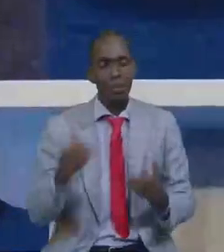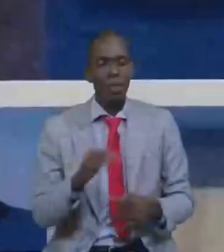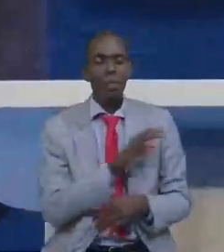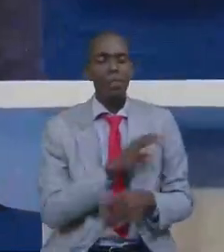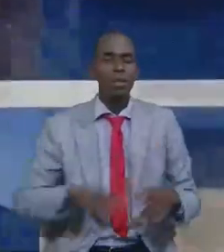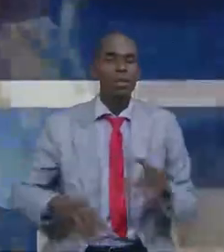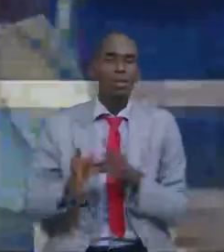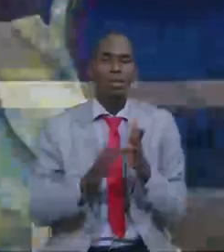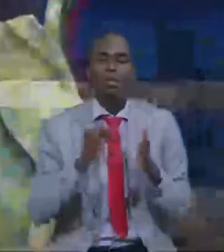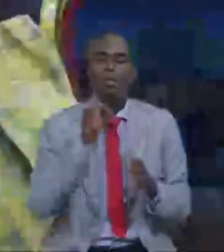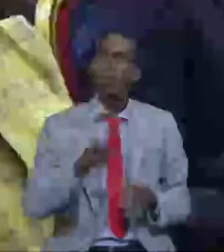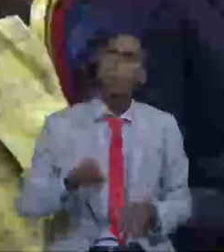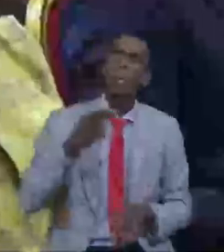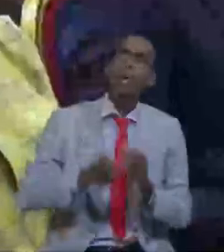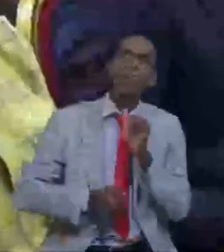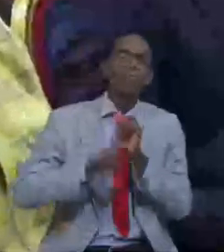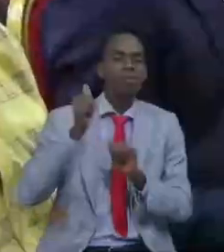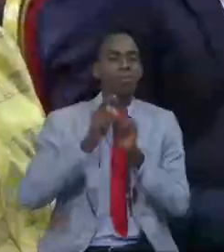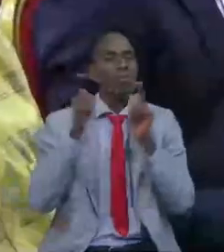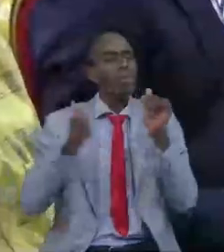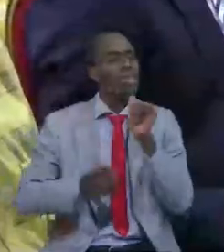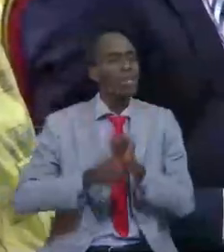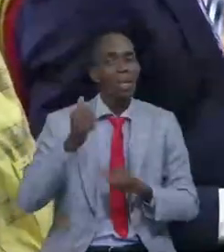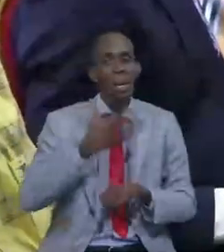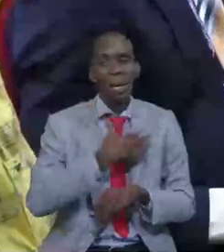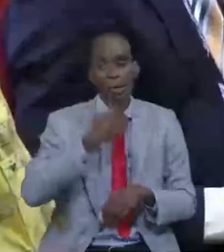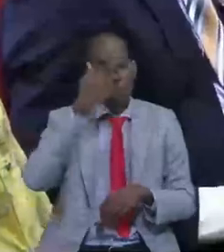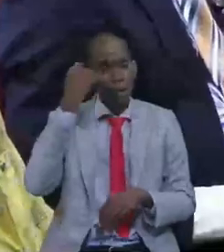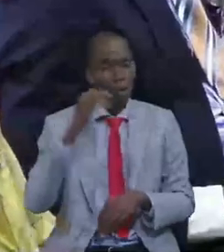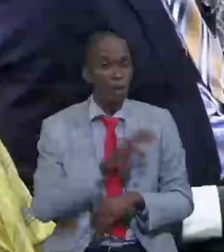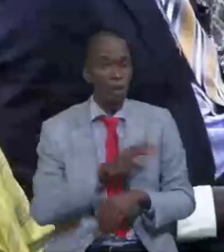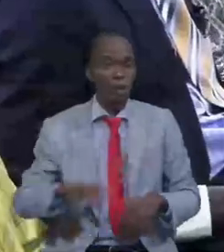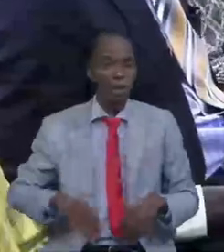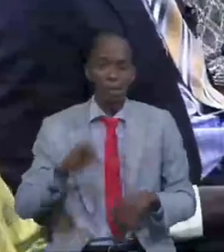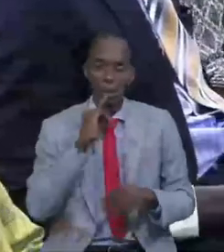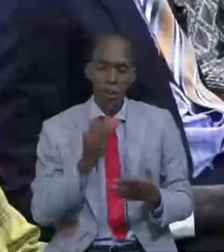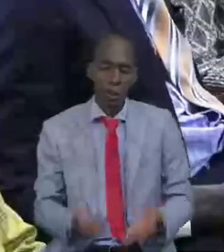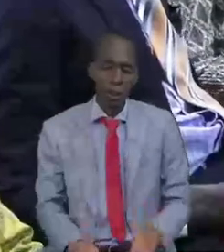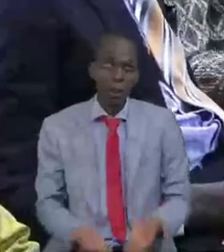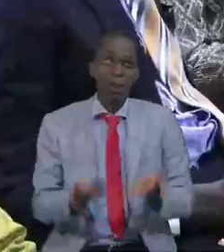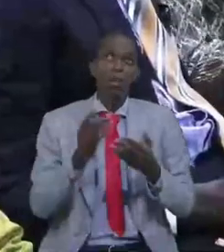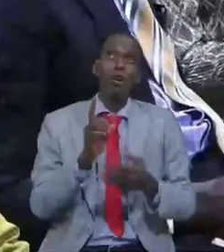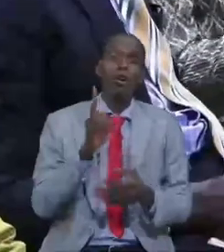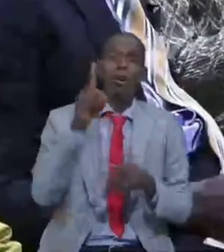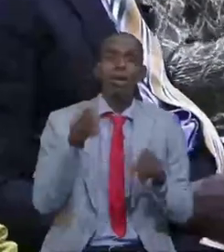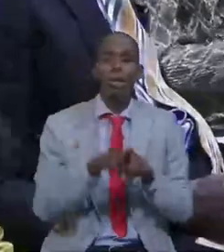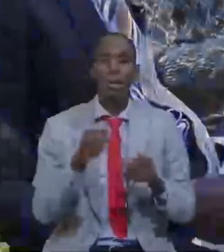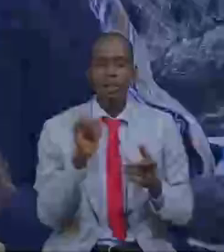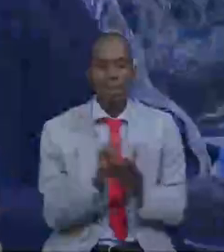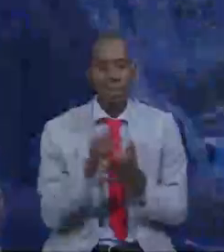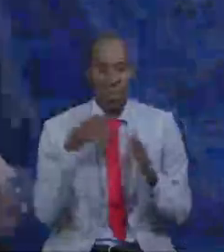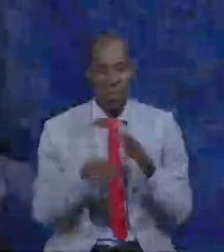plus grand. Et parce que Christ est élevé comme ce serpent sur la perche ce